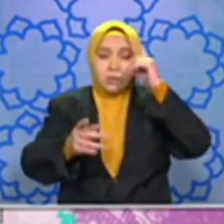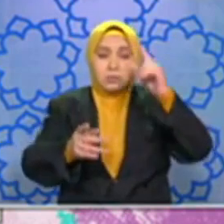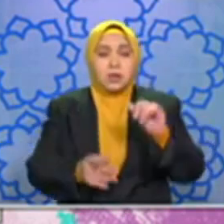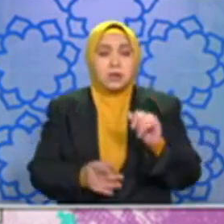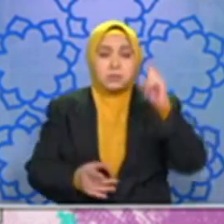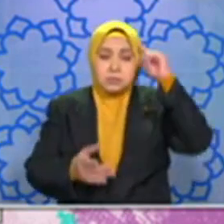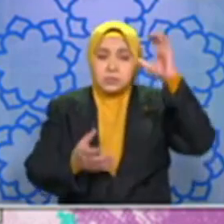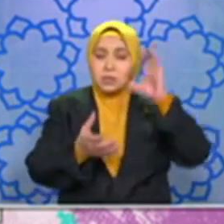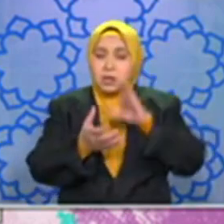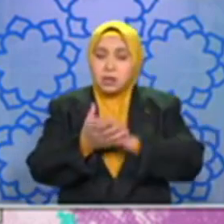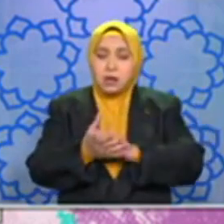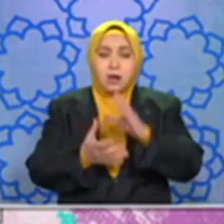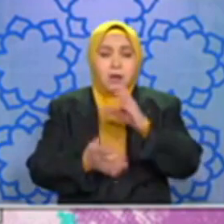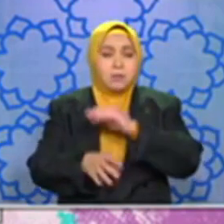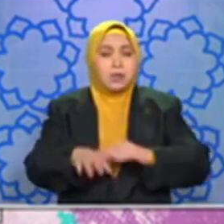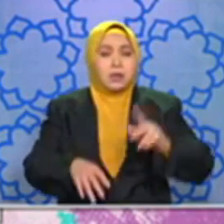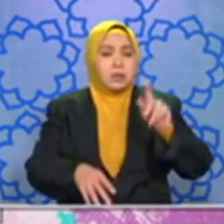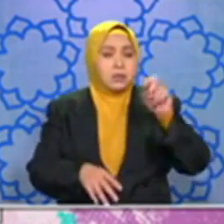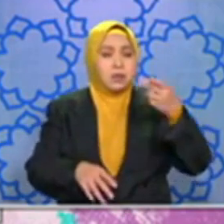ليذكروا وما